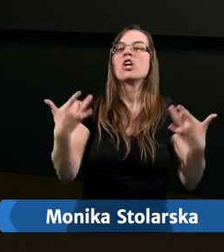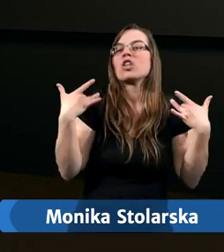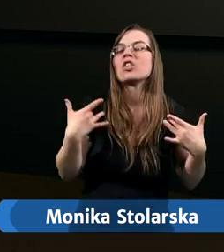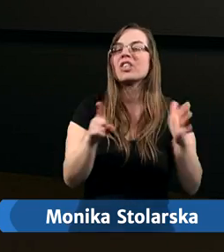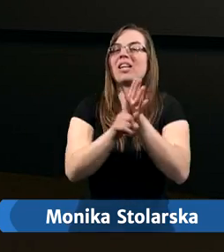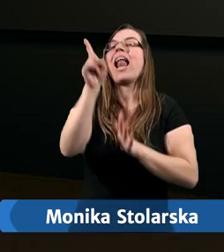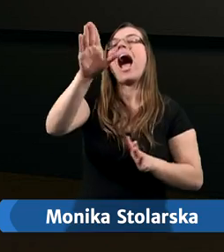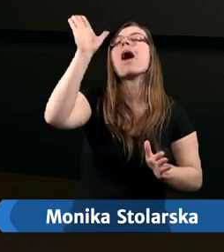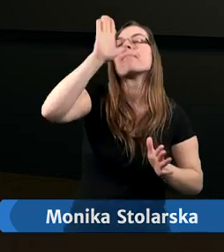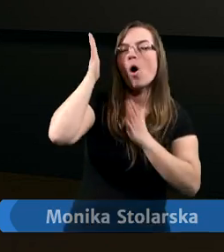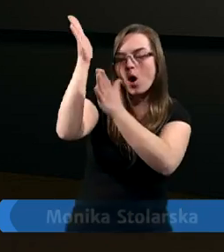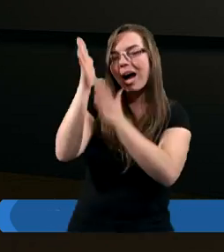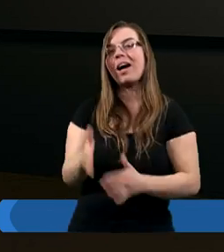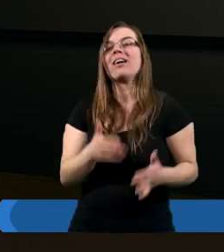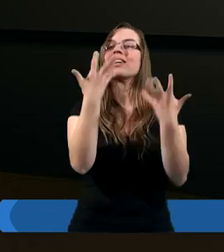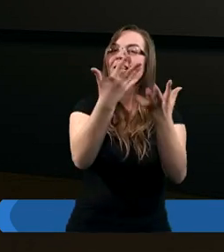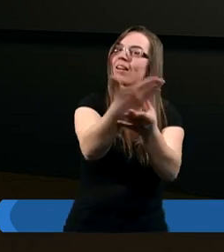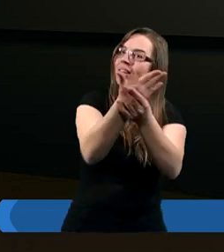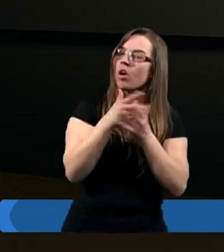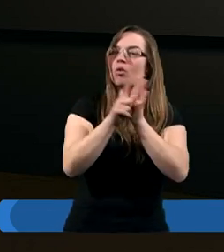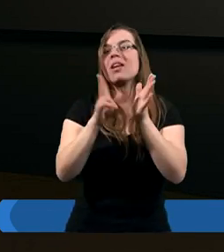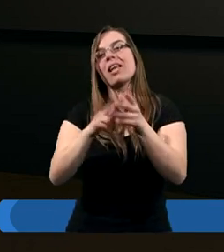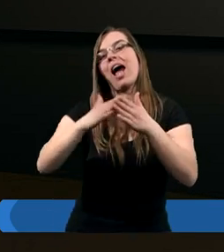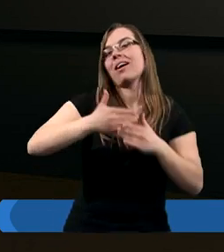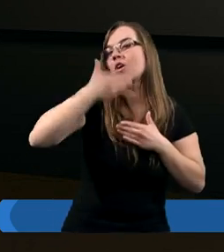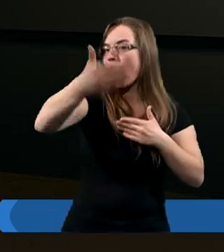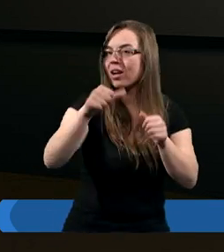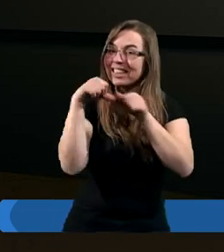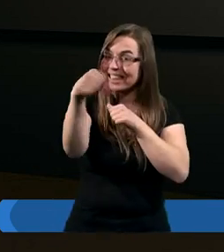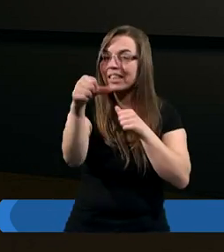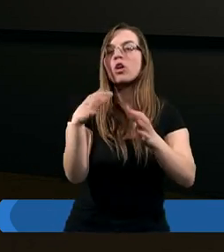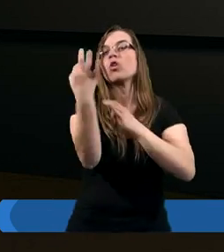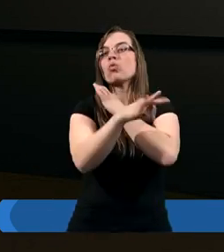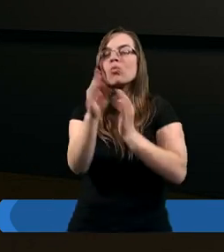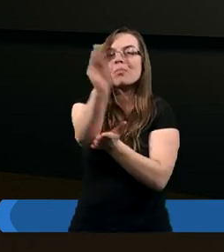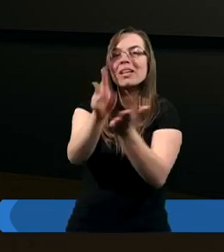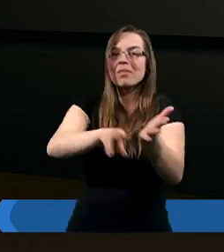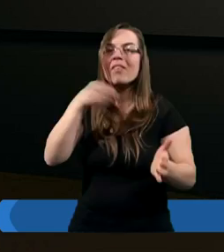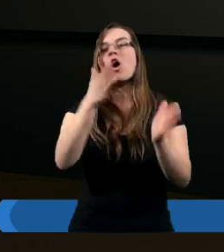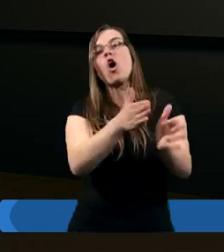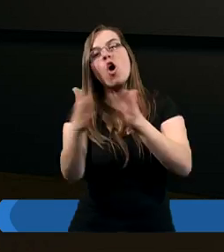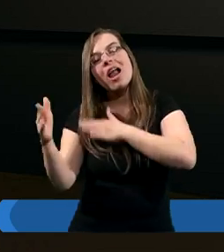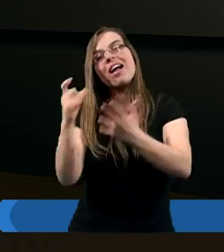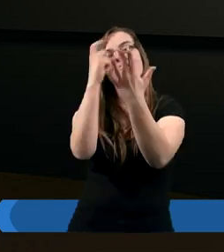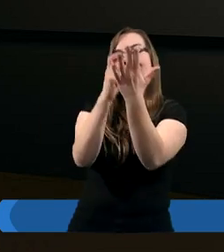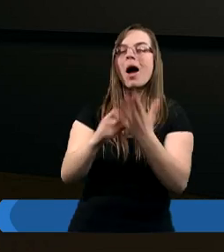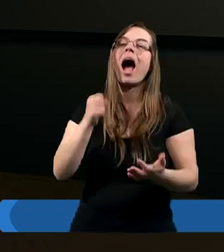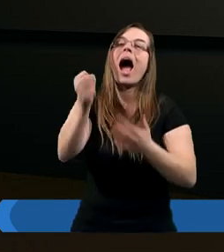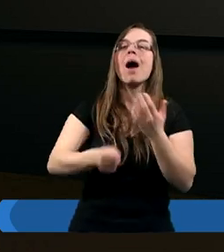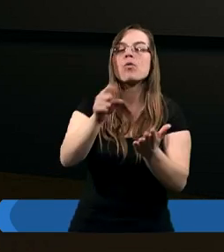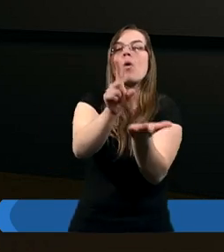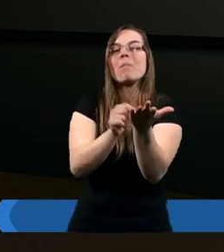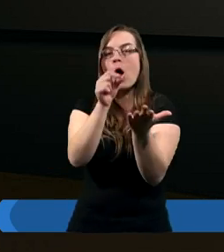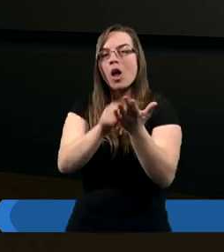życia dla Boga, pragnę zaprosić również na kolejne studium Pisma Świętego, kolejne fragmenty listu